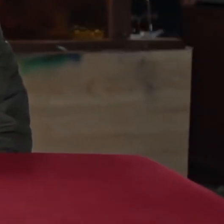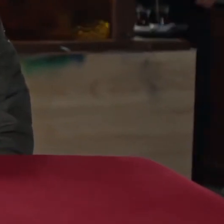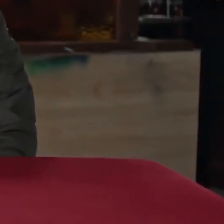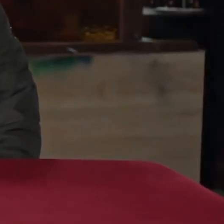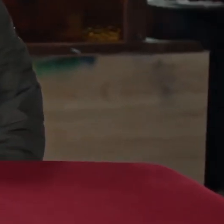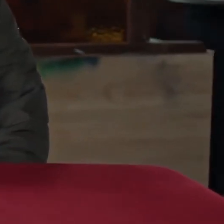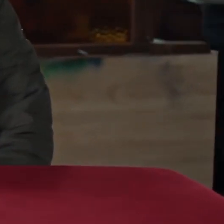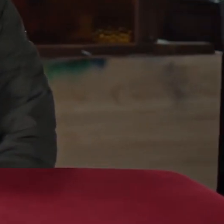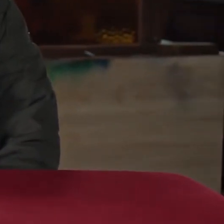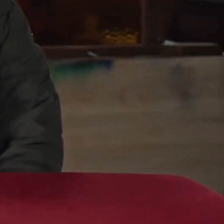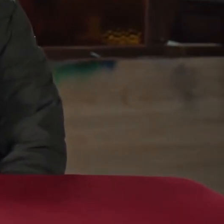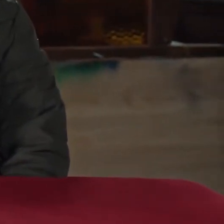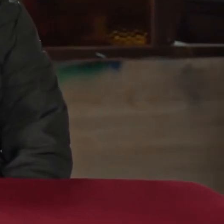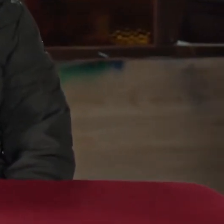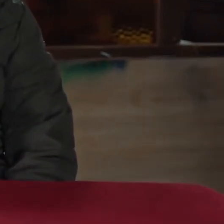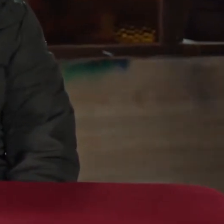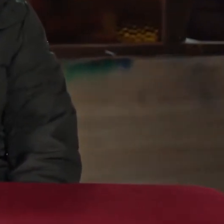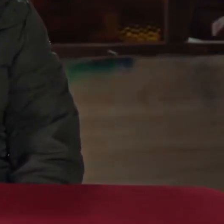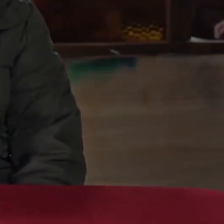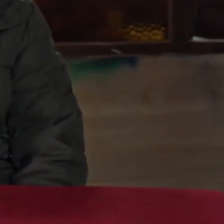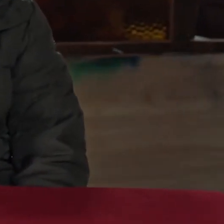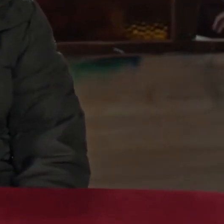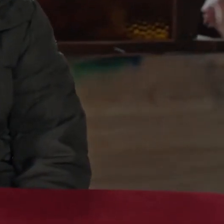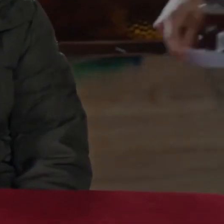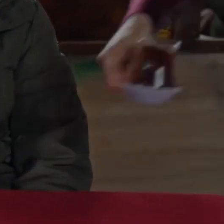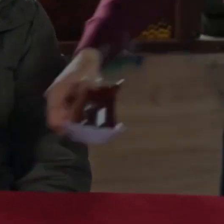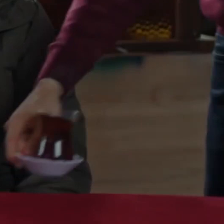Helmut da kalktı. Çaylar askı tepside geldi.